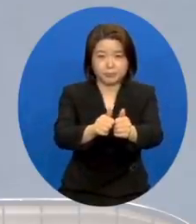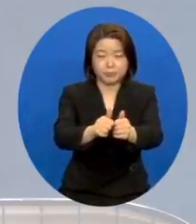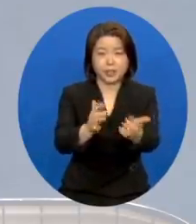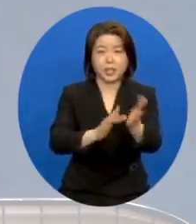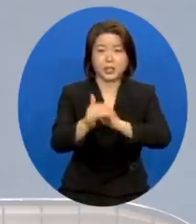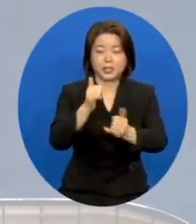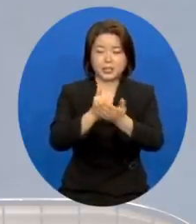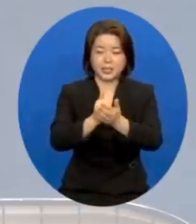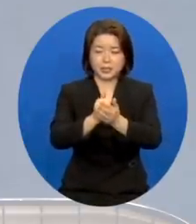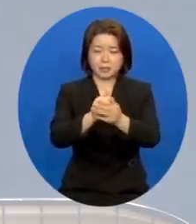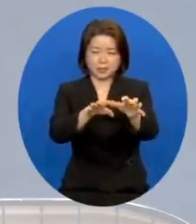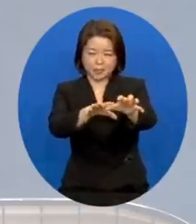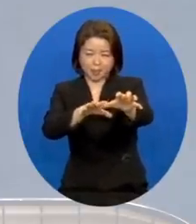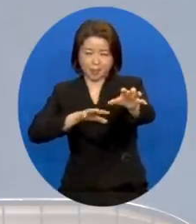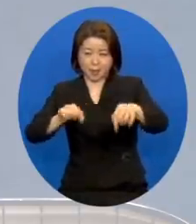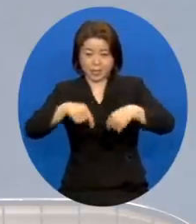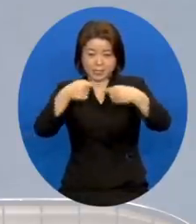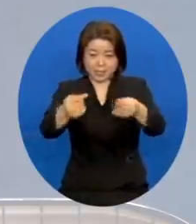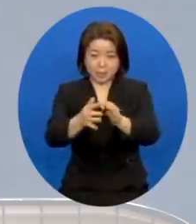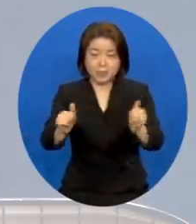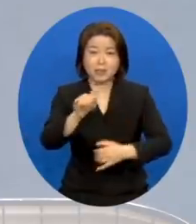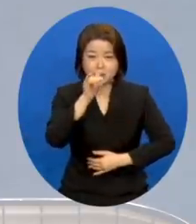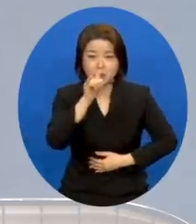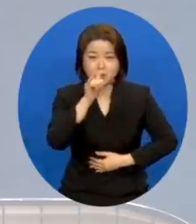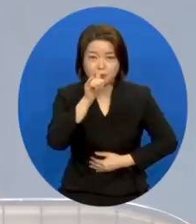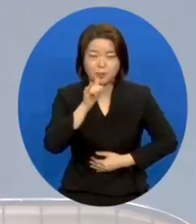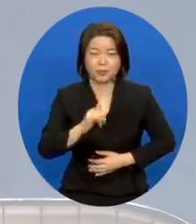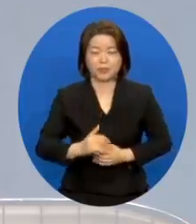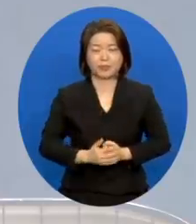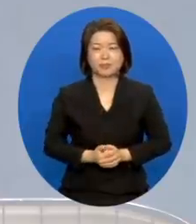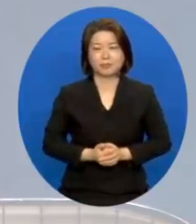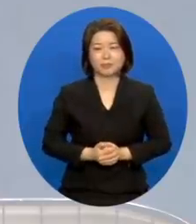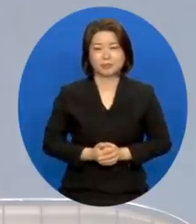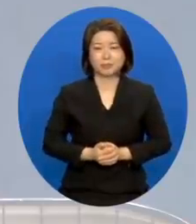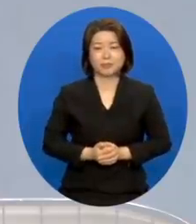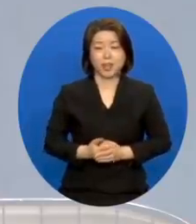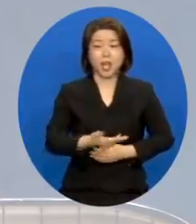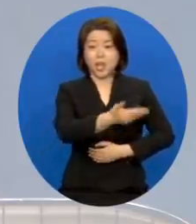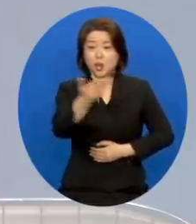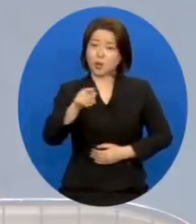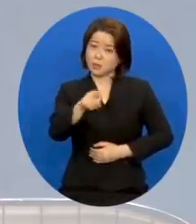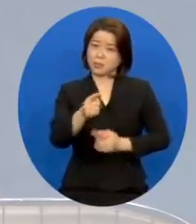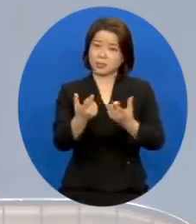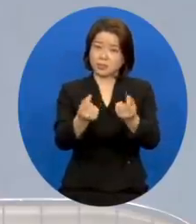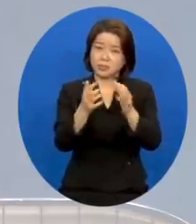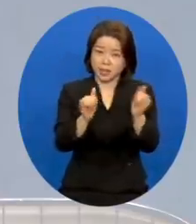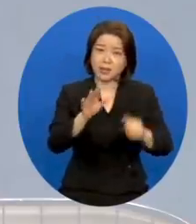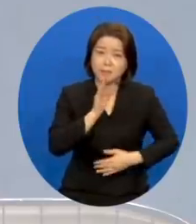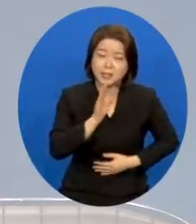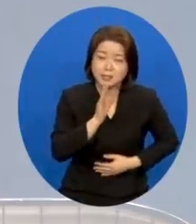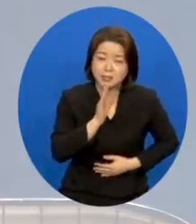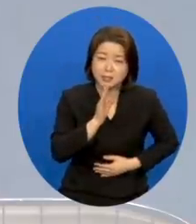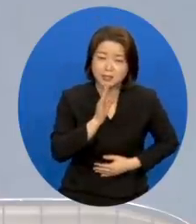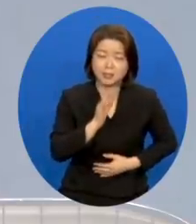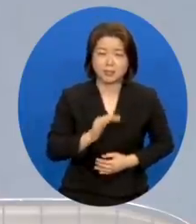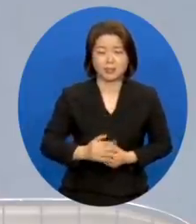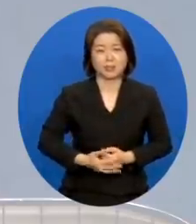예수님의 개선 행렬에 참여한 사람이 있어요 여러분이 그 사람이냐 하는 거예요